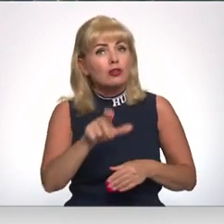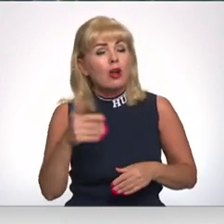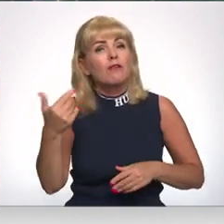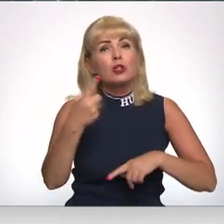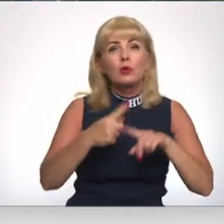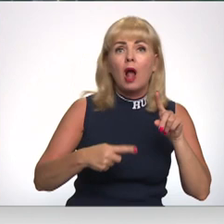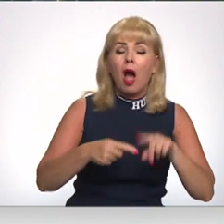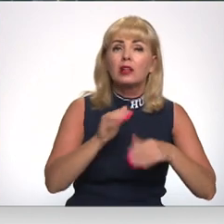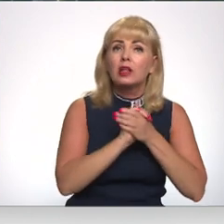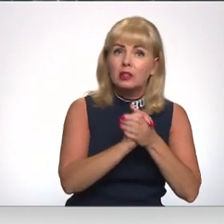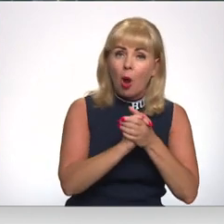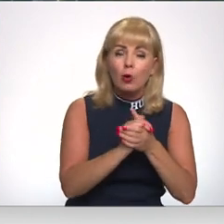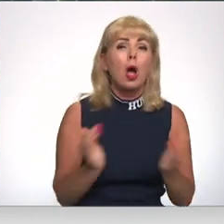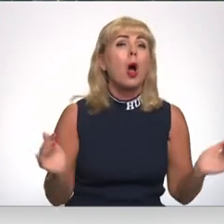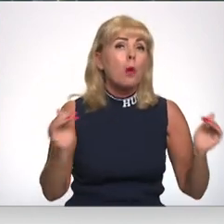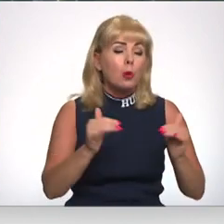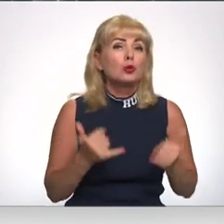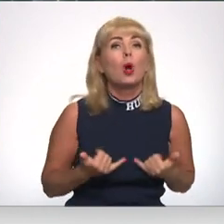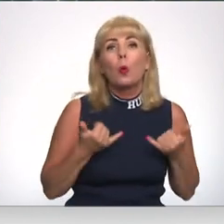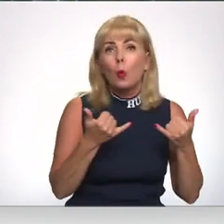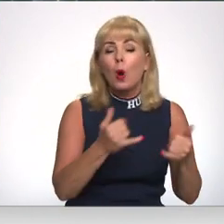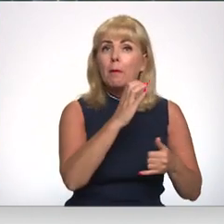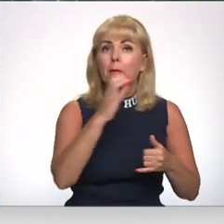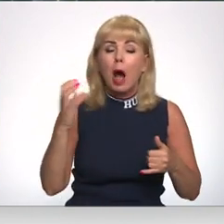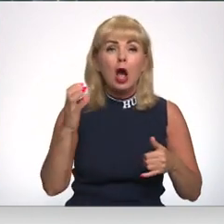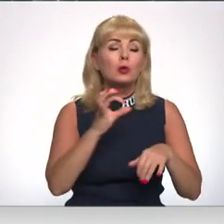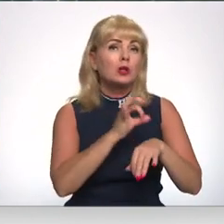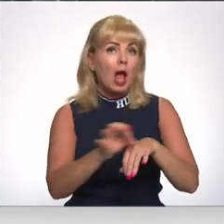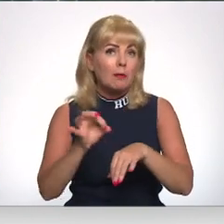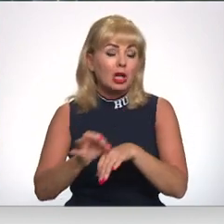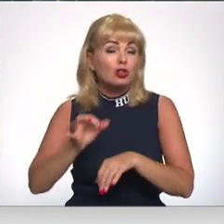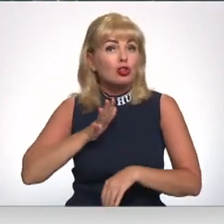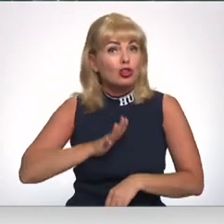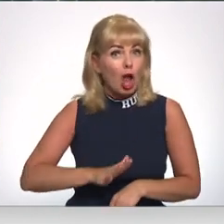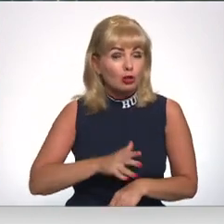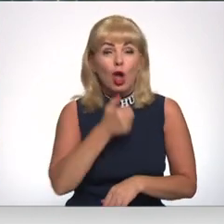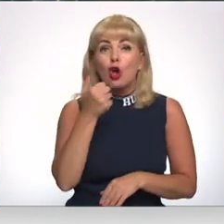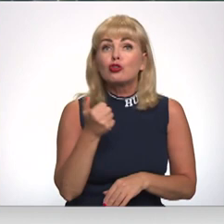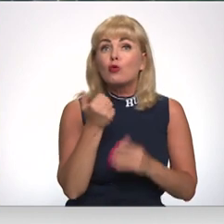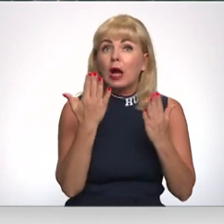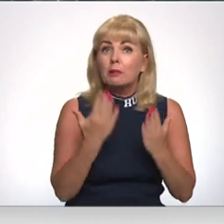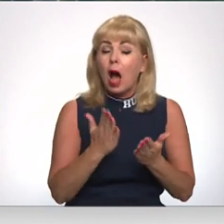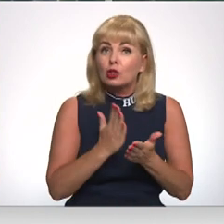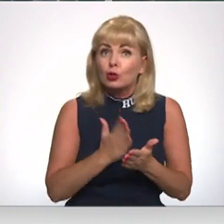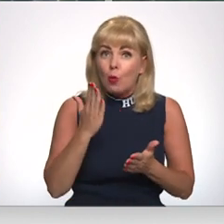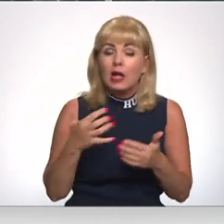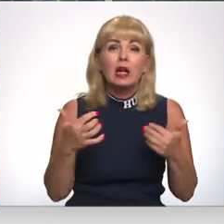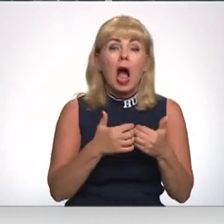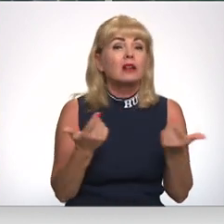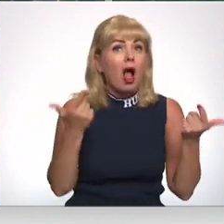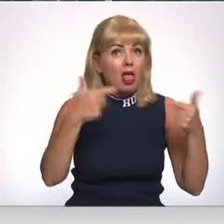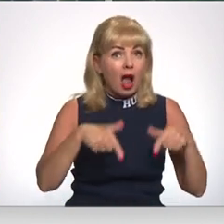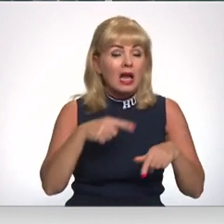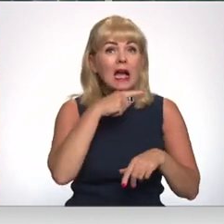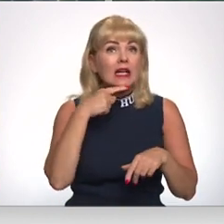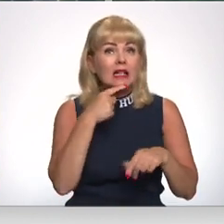un draugi, pulcējās, lai godinātu padomju varas represijās cietušos. Un šogad pasākums aizritēja kara zīmē, ko